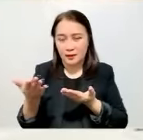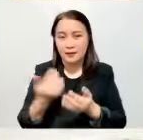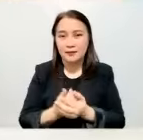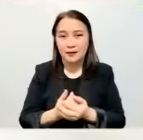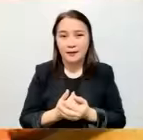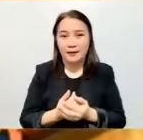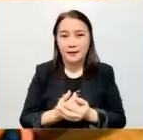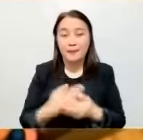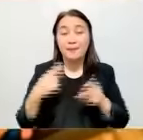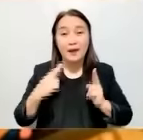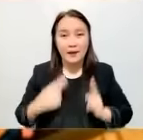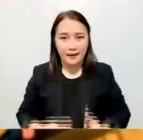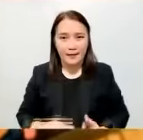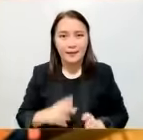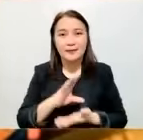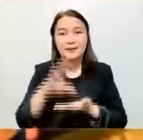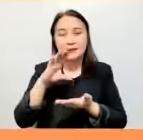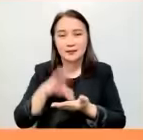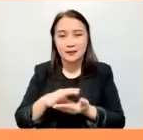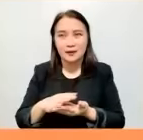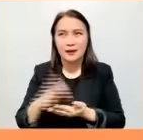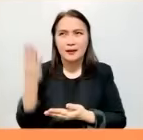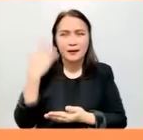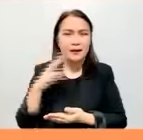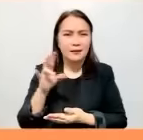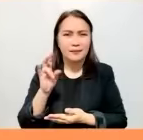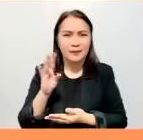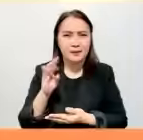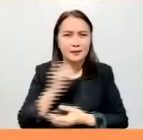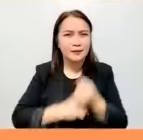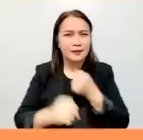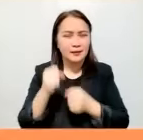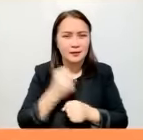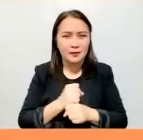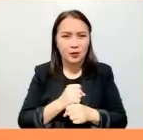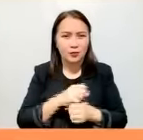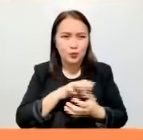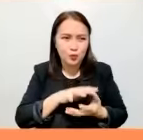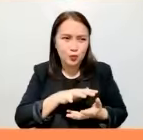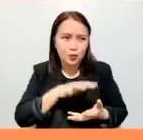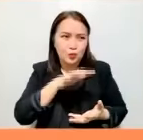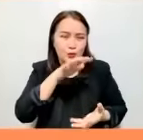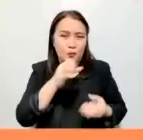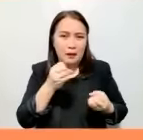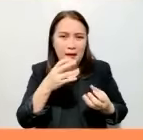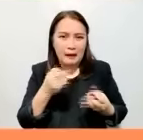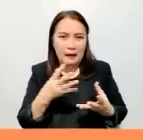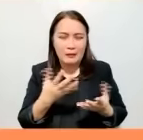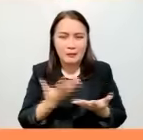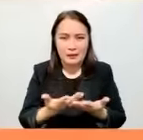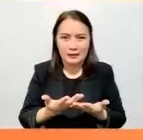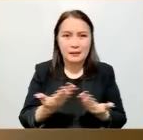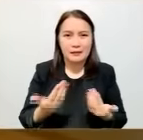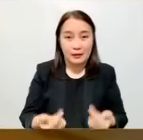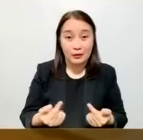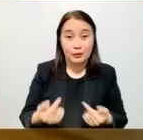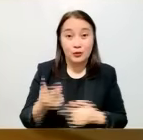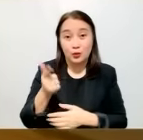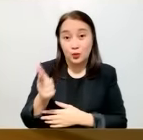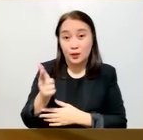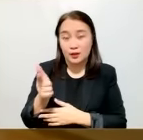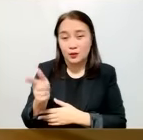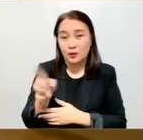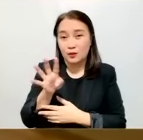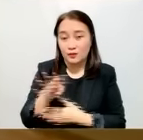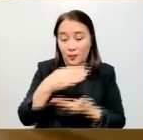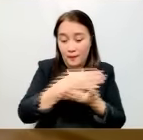kalusugan. Sa nakaraang 17 taon, lumobo ng lumobo ang 4Ps. Ngayong 2024, ang binadget ng gobyerno